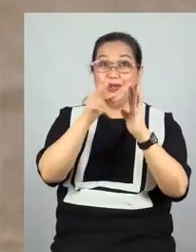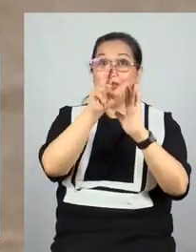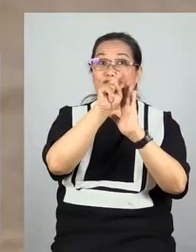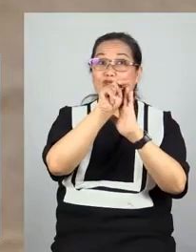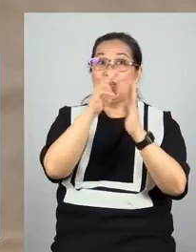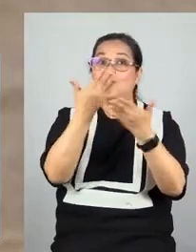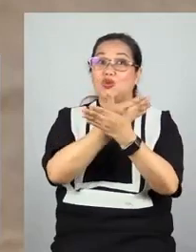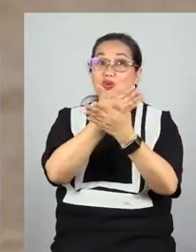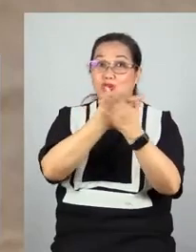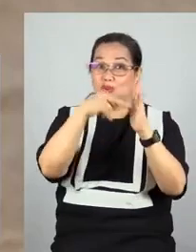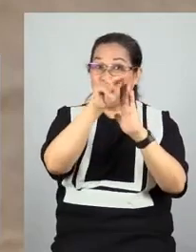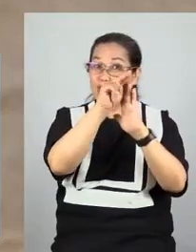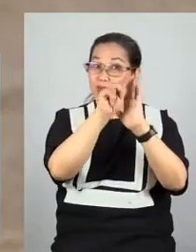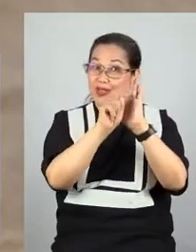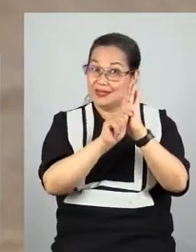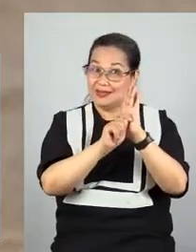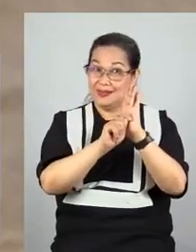Testament.